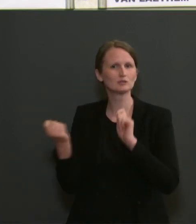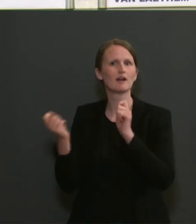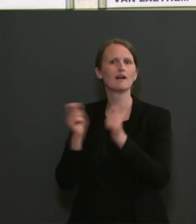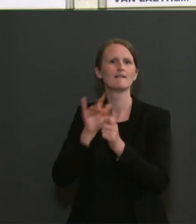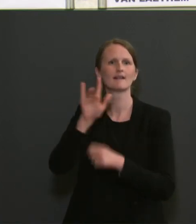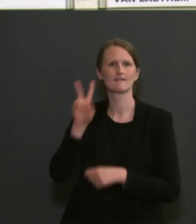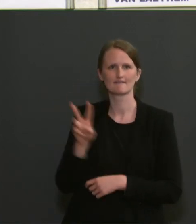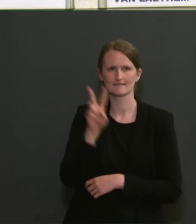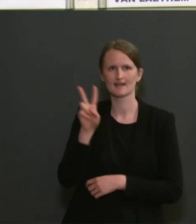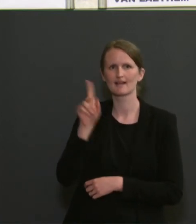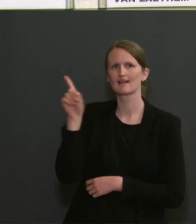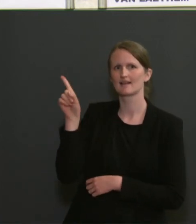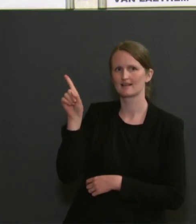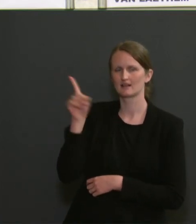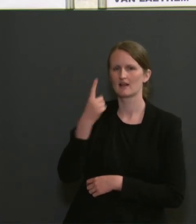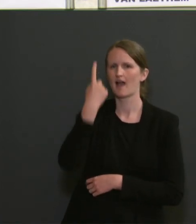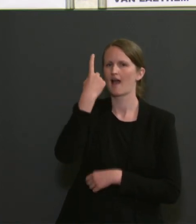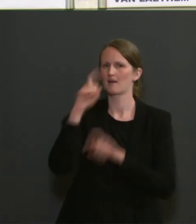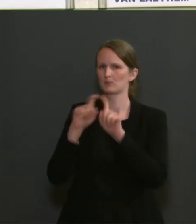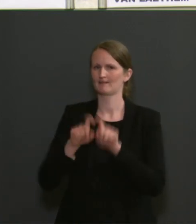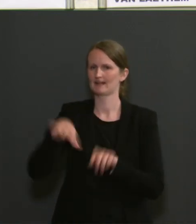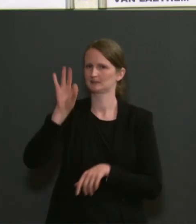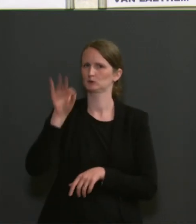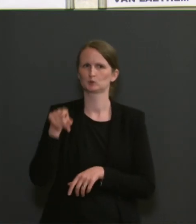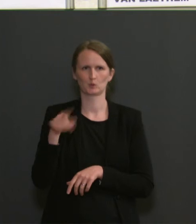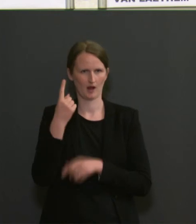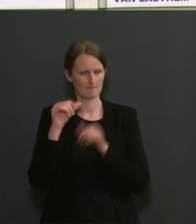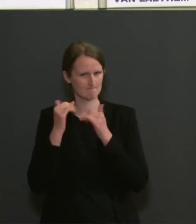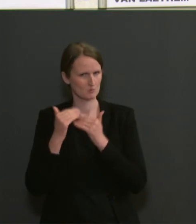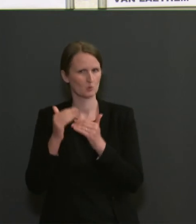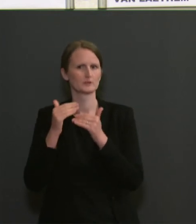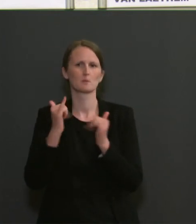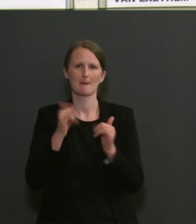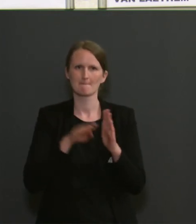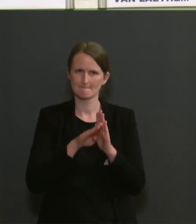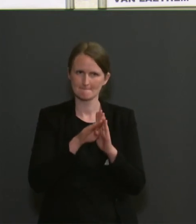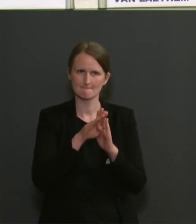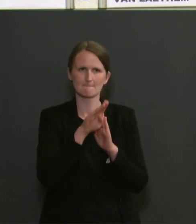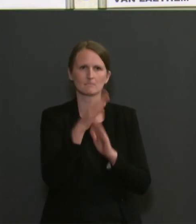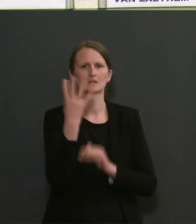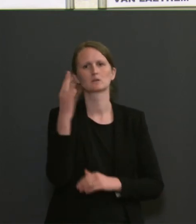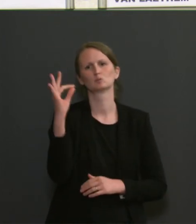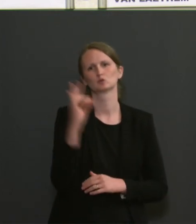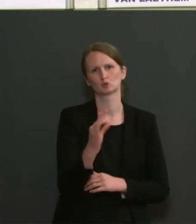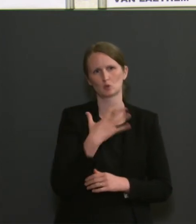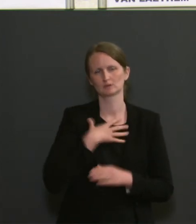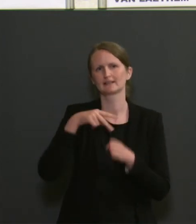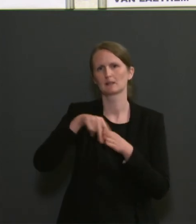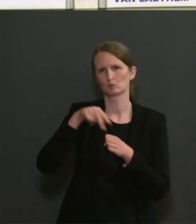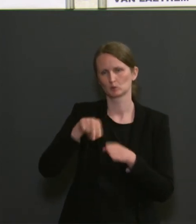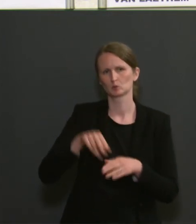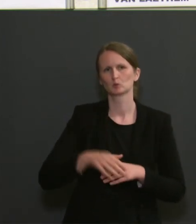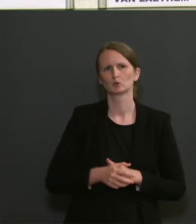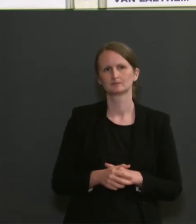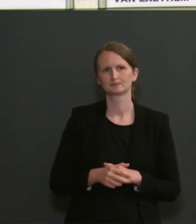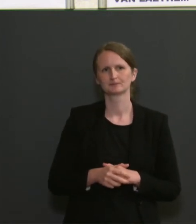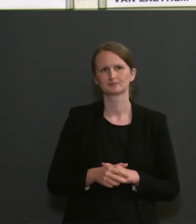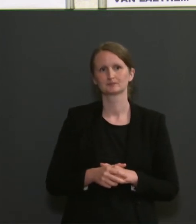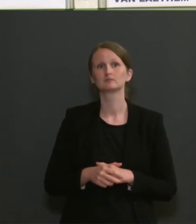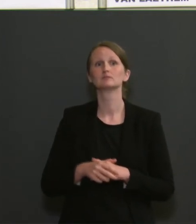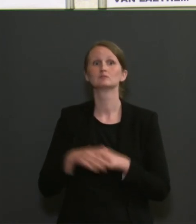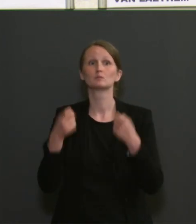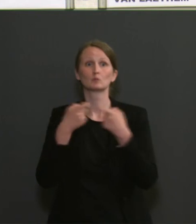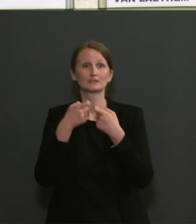discrète augmentation de 4% du nombre de nouveaux cas, alors qu'au niveau de la partie centrale du pays, sur la région de Bruxelles-Capitale et les